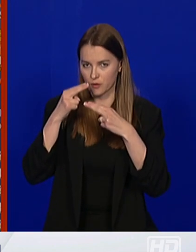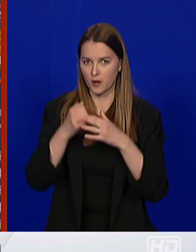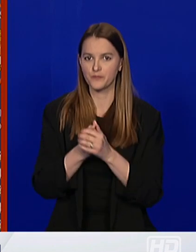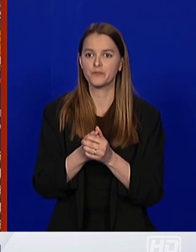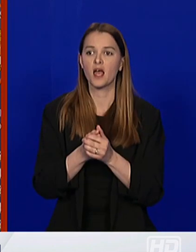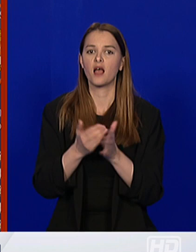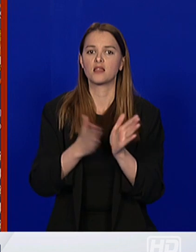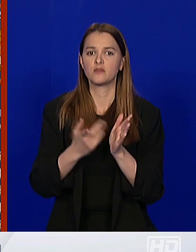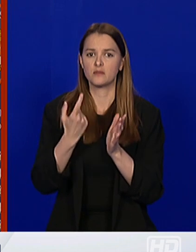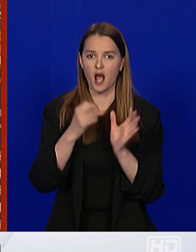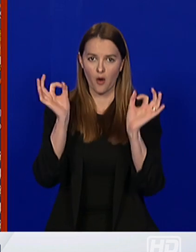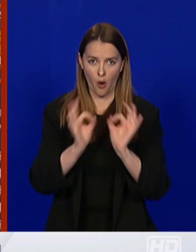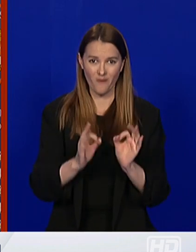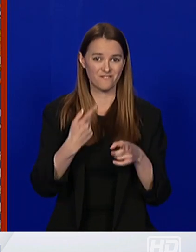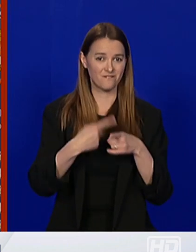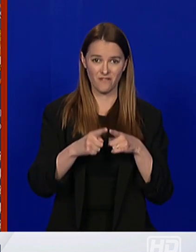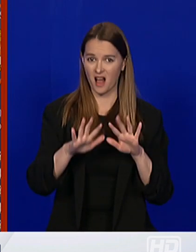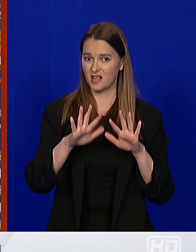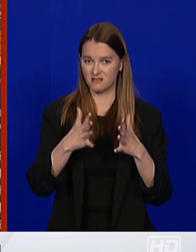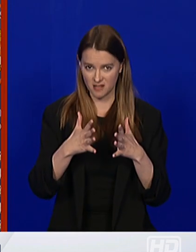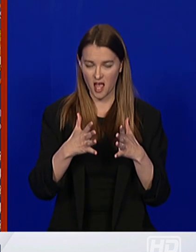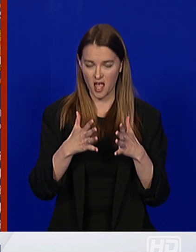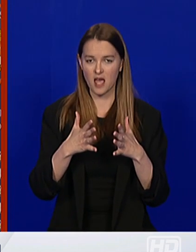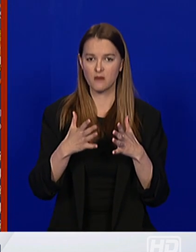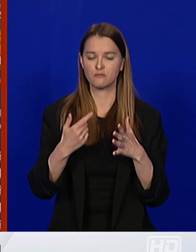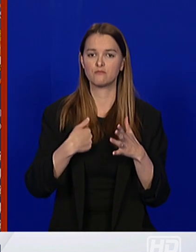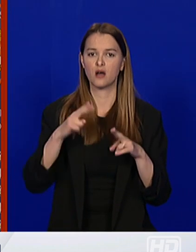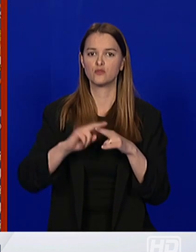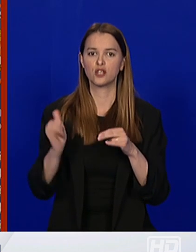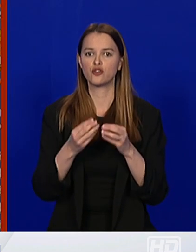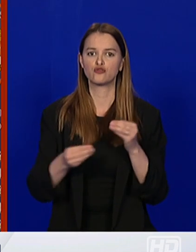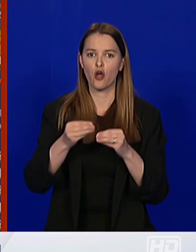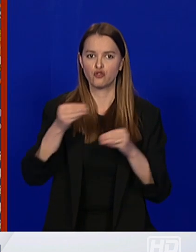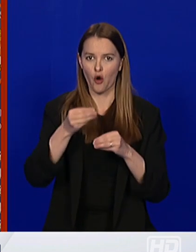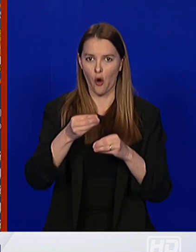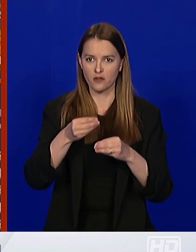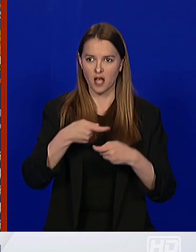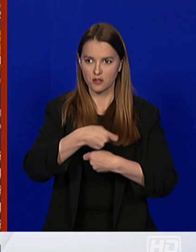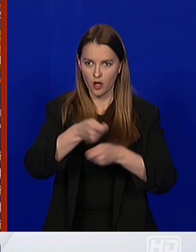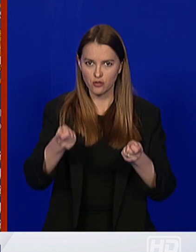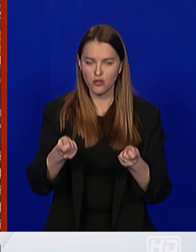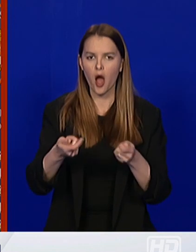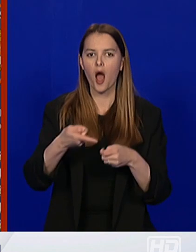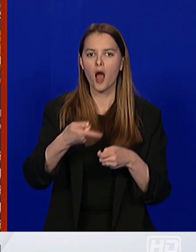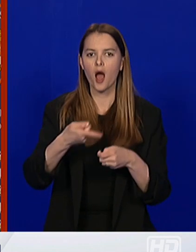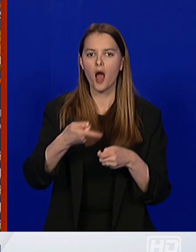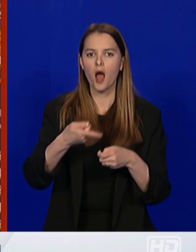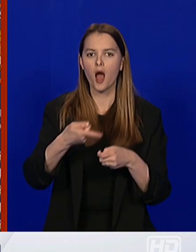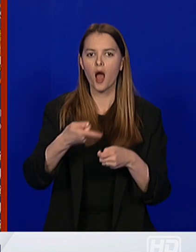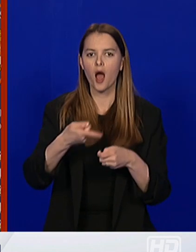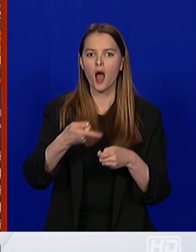opreme nedostaje, u svakom slučaju će se dodatna zaštitna oprema distribuirati. Mi smo bili u kontaktu i sa ministricom